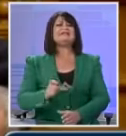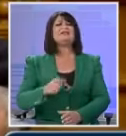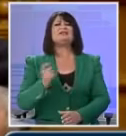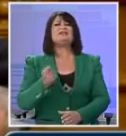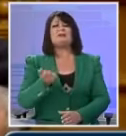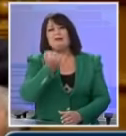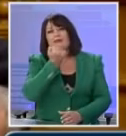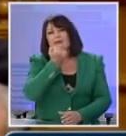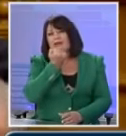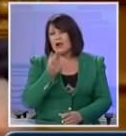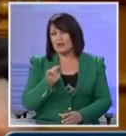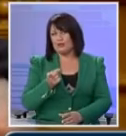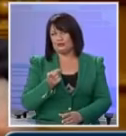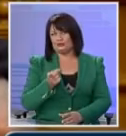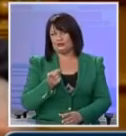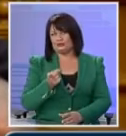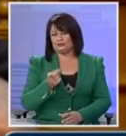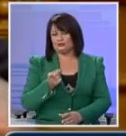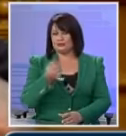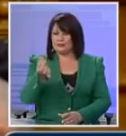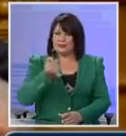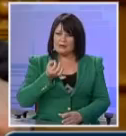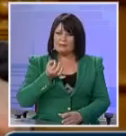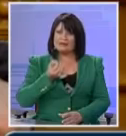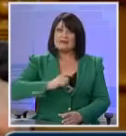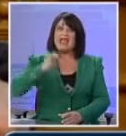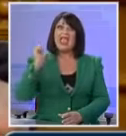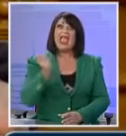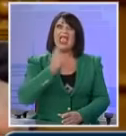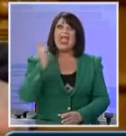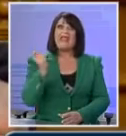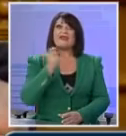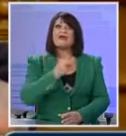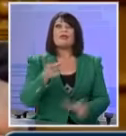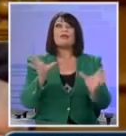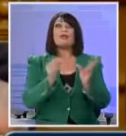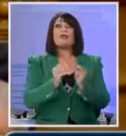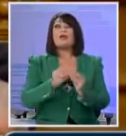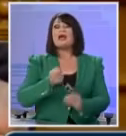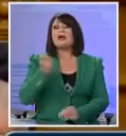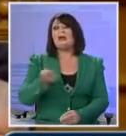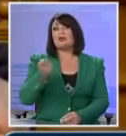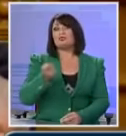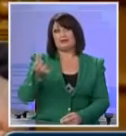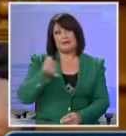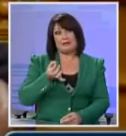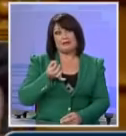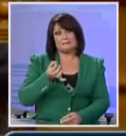ατόπημα αναφερθήκατε στο μείζον εθνικό κατά την άποψή μα ζήτημα του χρέους και